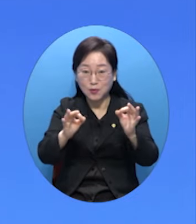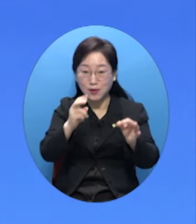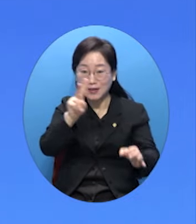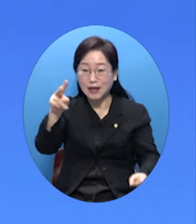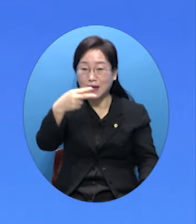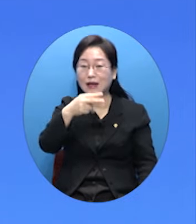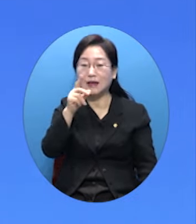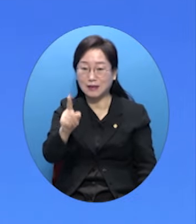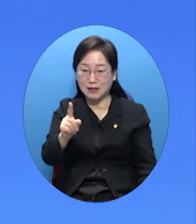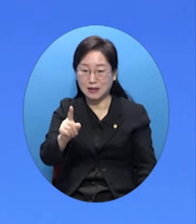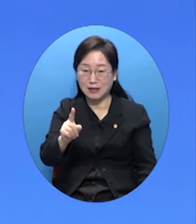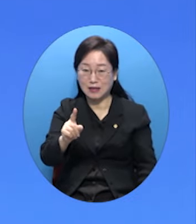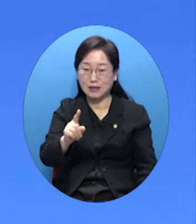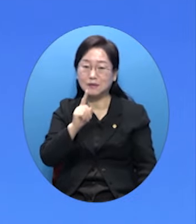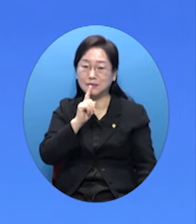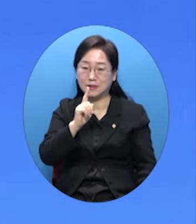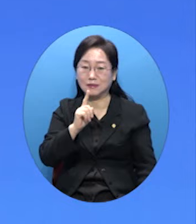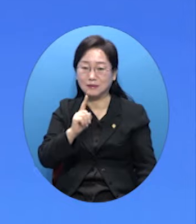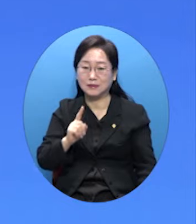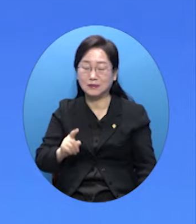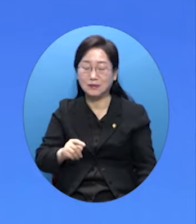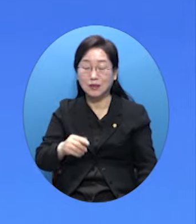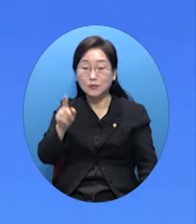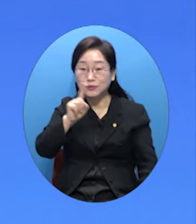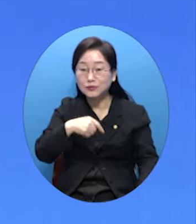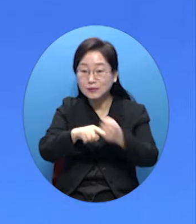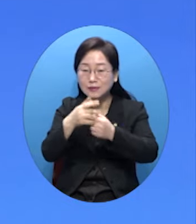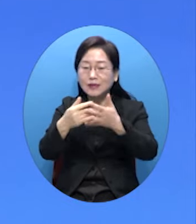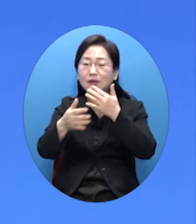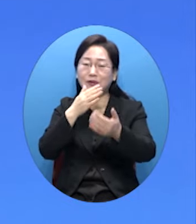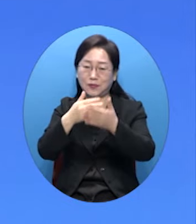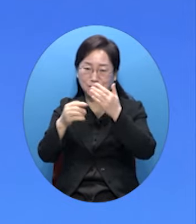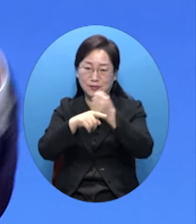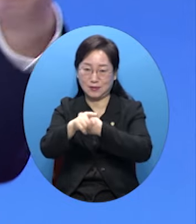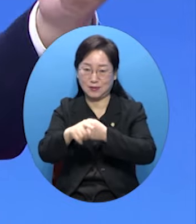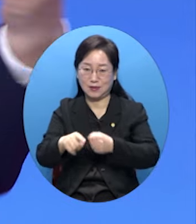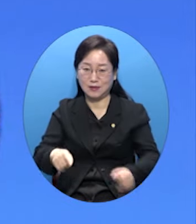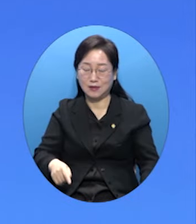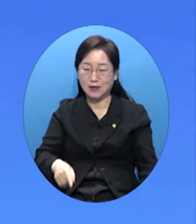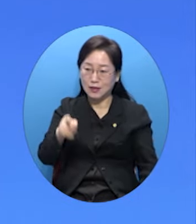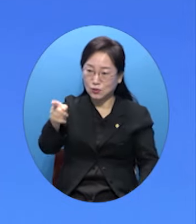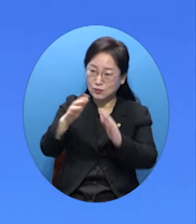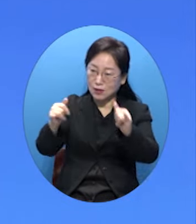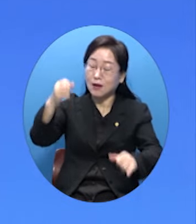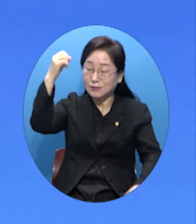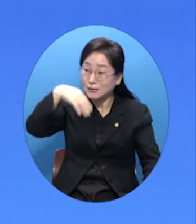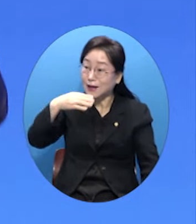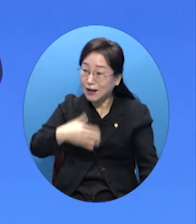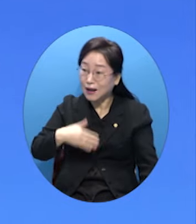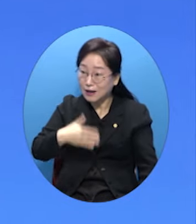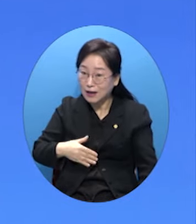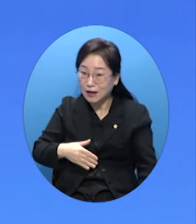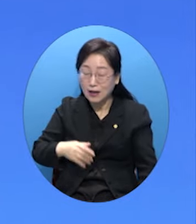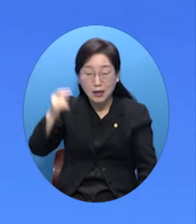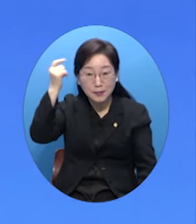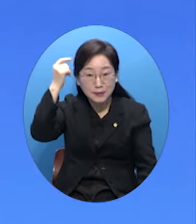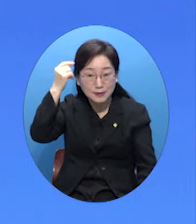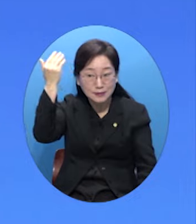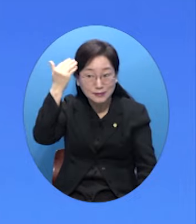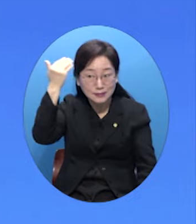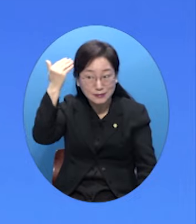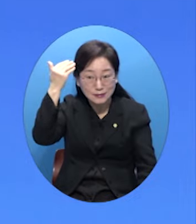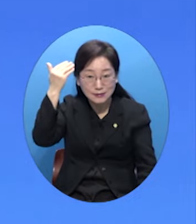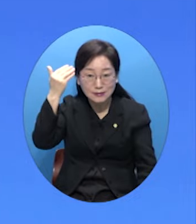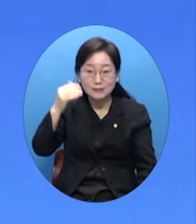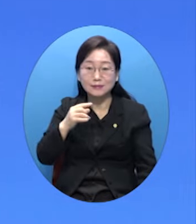야다라고 하는 히브리 말로 표현했습니다. 체험적으로 아는 것. 내가 저 사람을 그냥 압니다. 내가 그리고 머리 지식으로